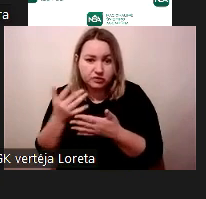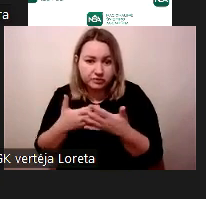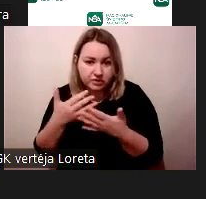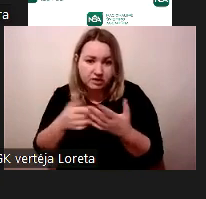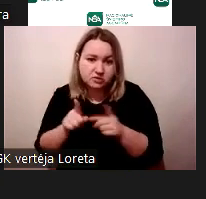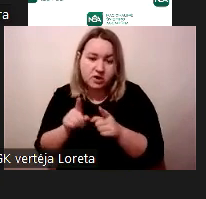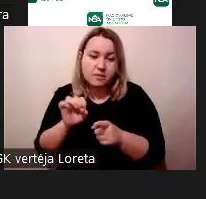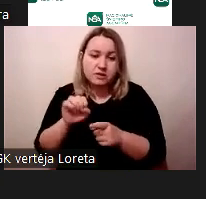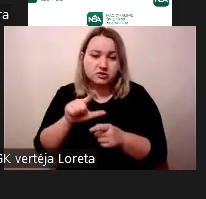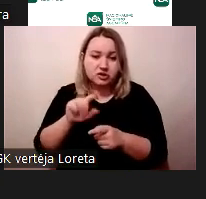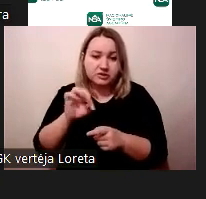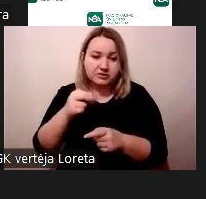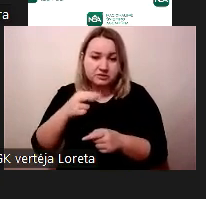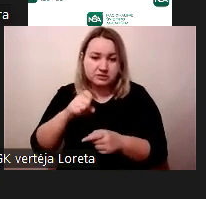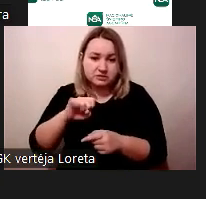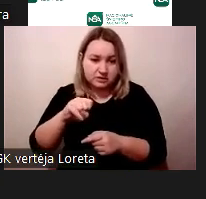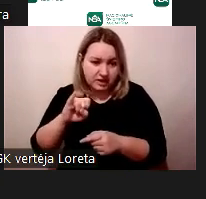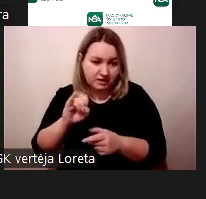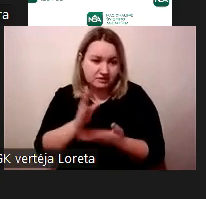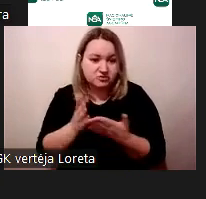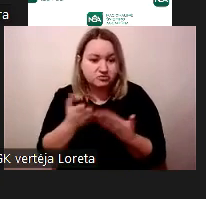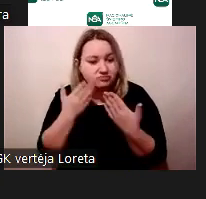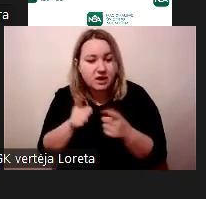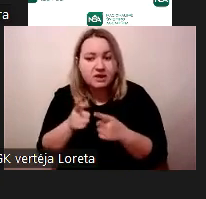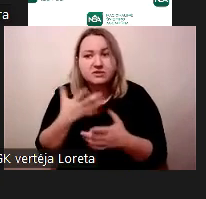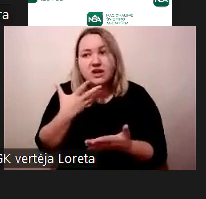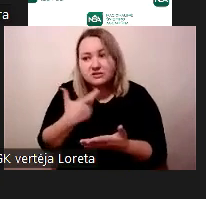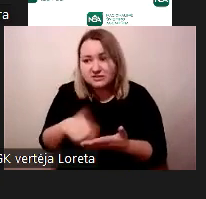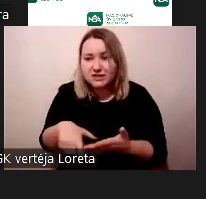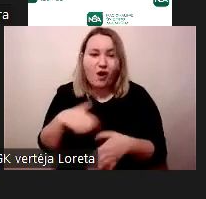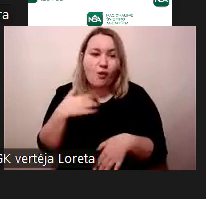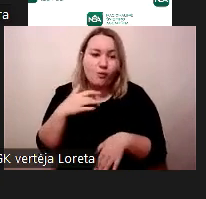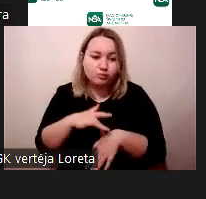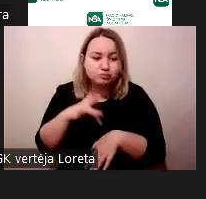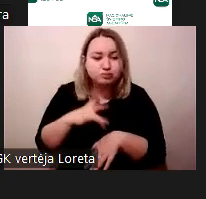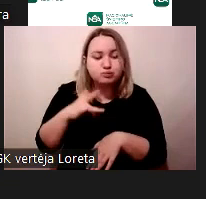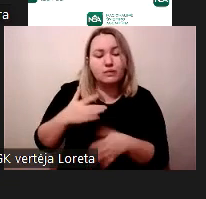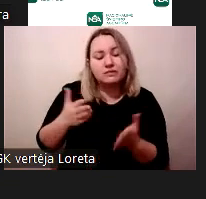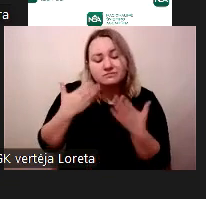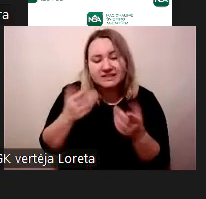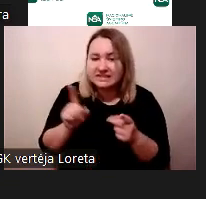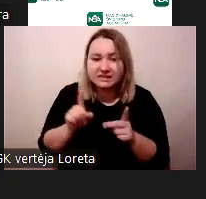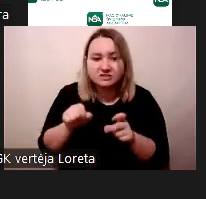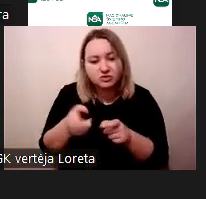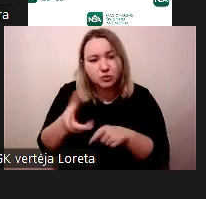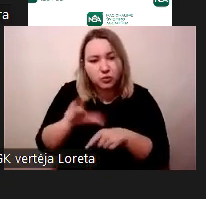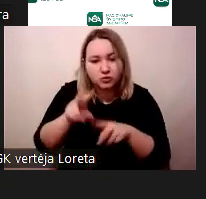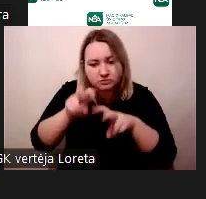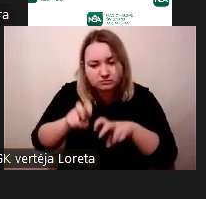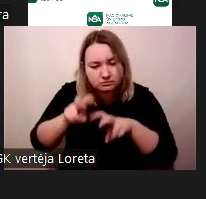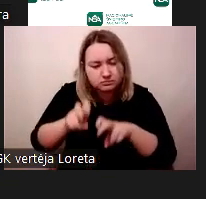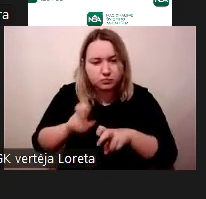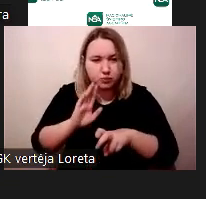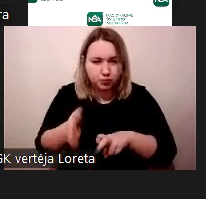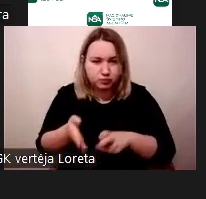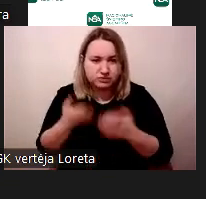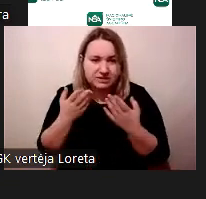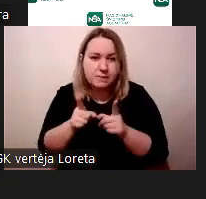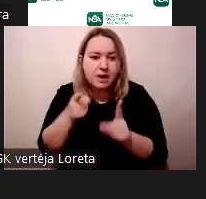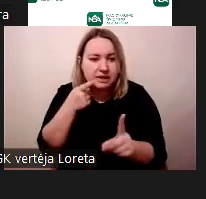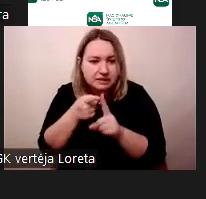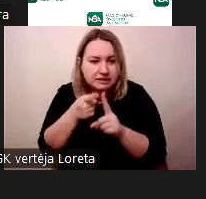šaltinius ir tai yra ne skaitimas savo malonumą, o daugiau tyrimai. Tai skiriasi galbūt tiesiog tikslas